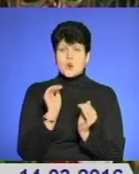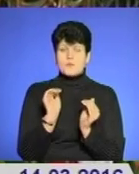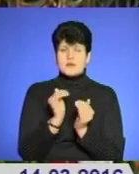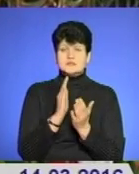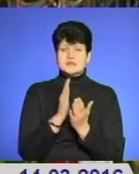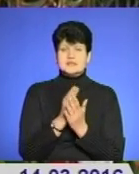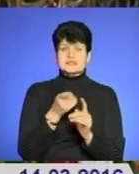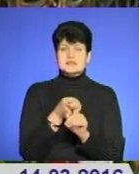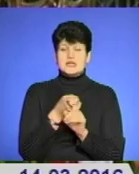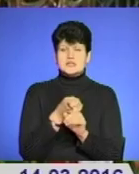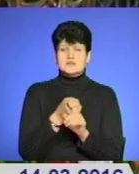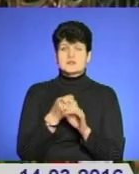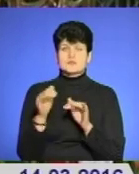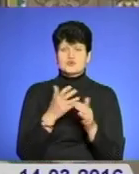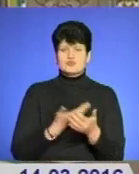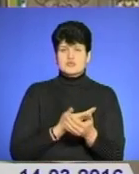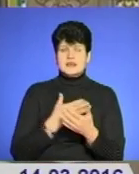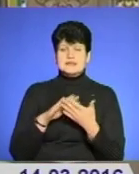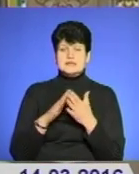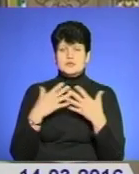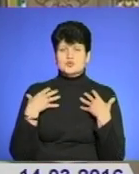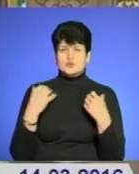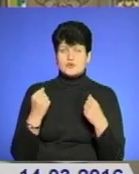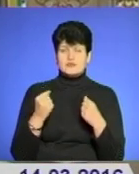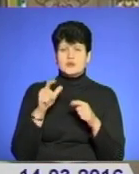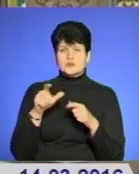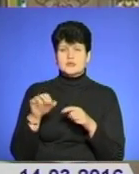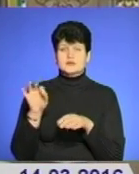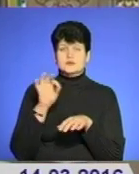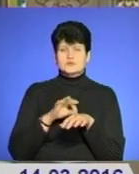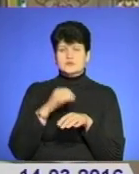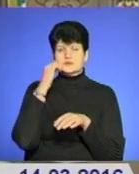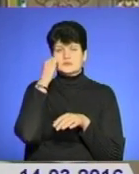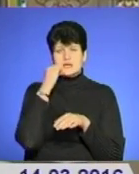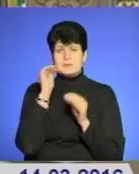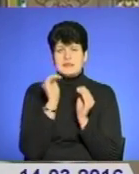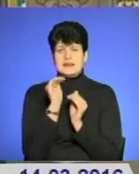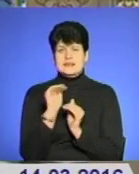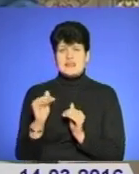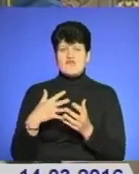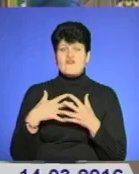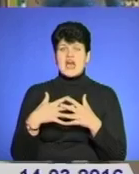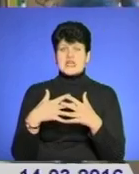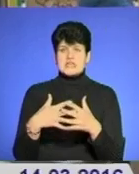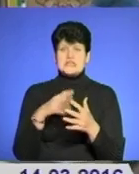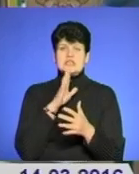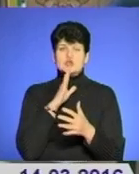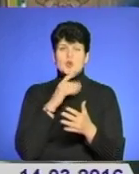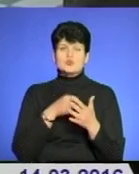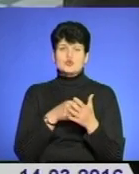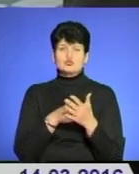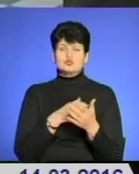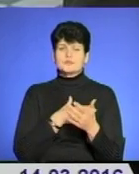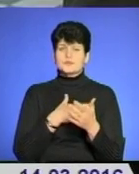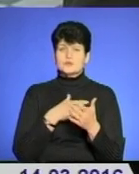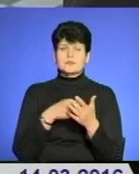від способу життя та стану здоров'я. Для людей похилого віку, хворих, маленьких дітей, вагітних і жінок, що годують немовлят,